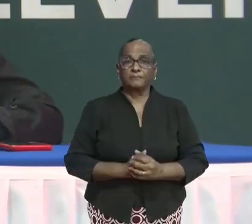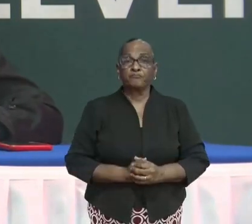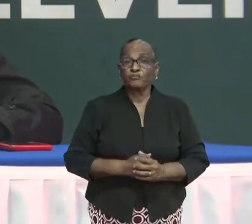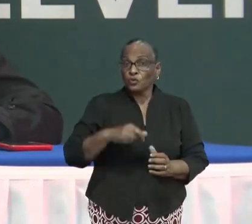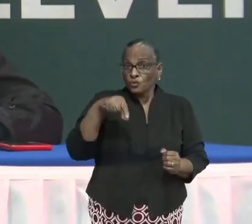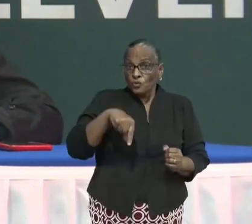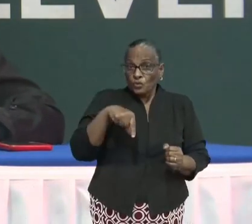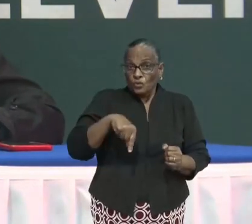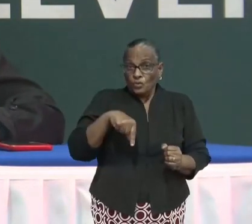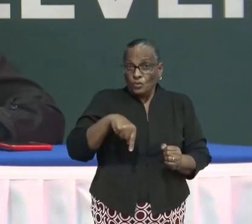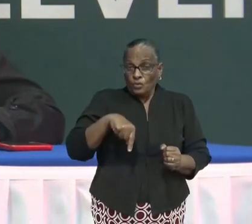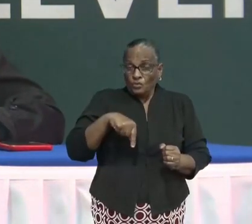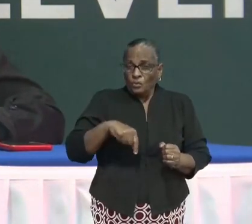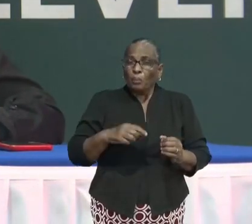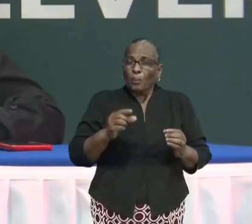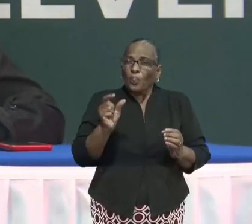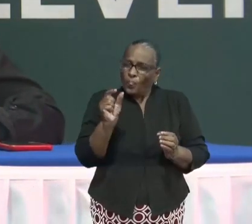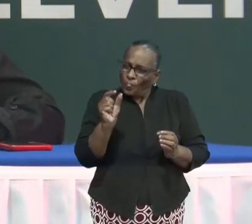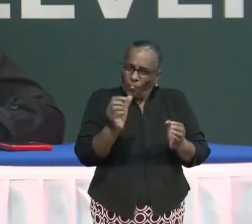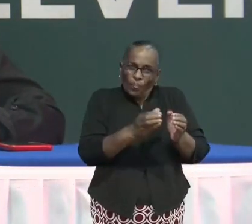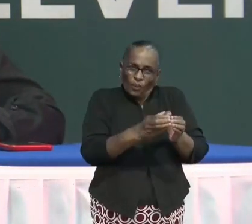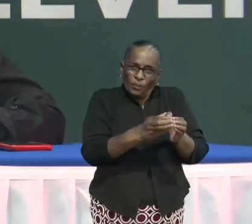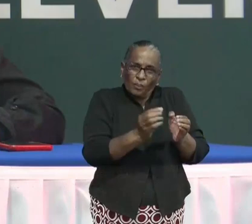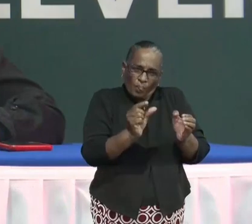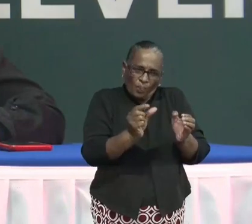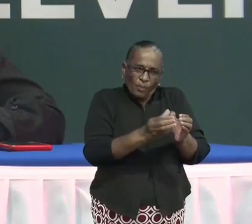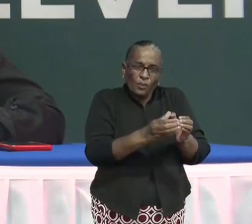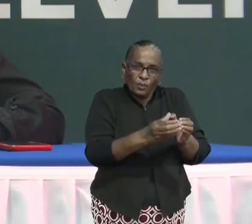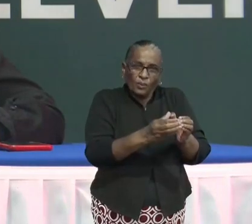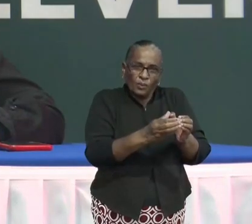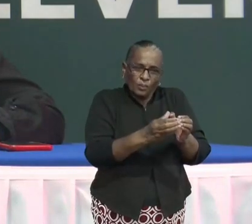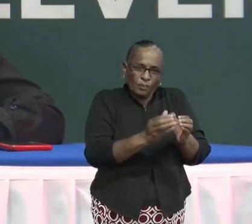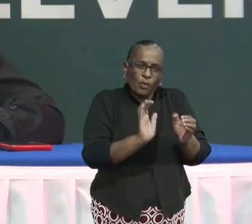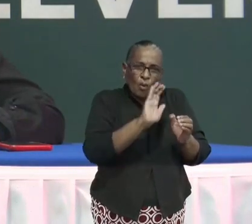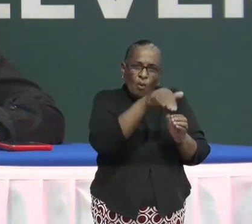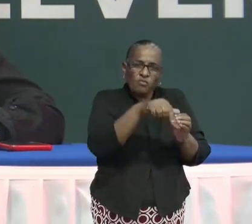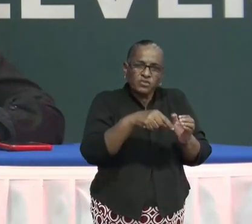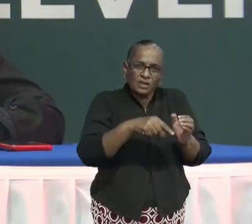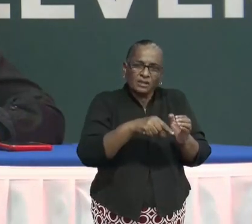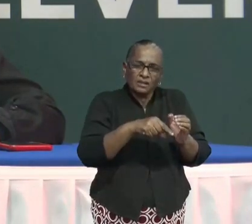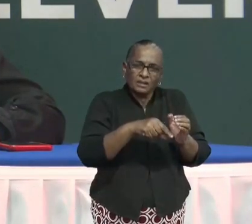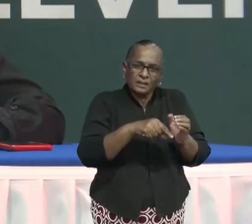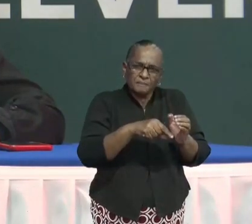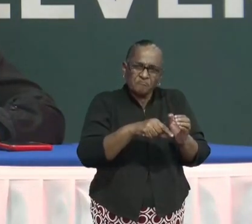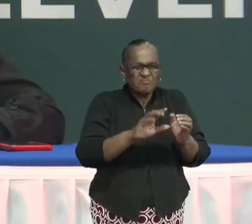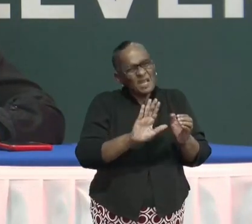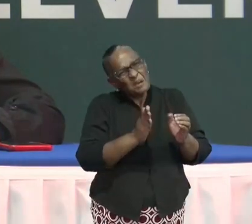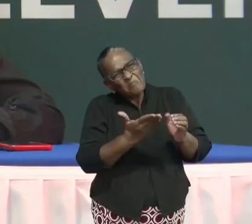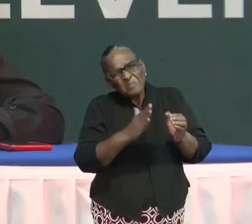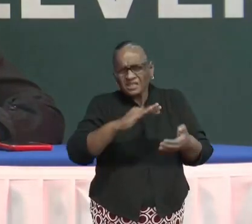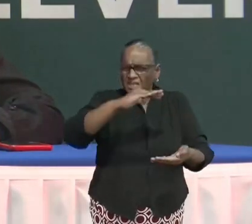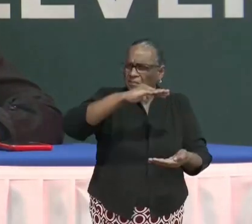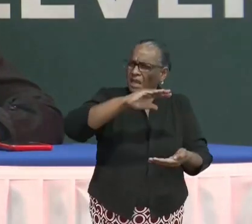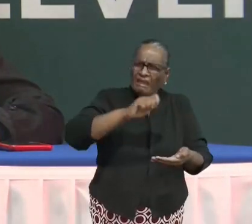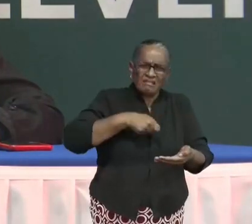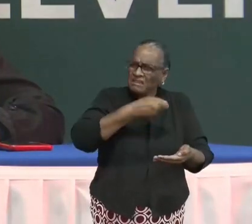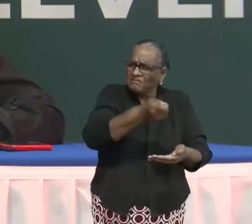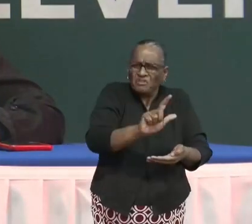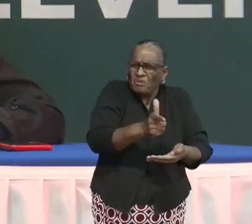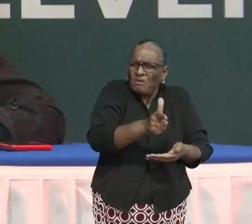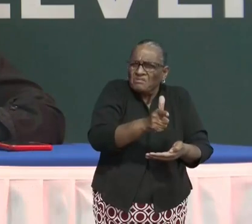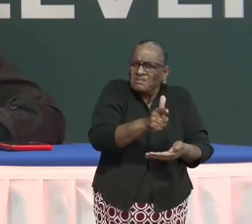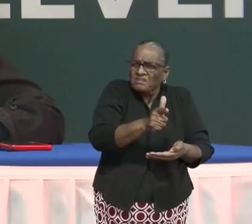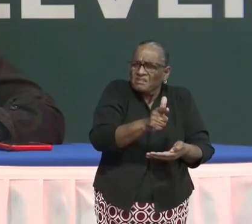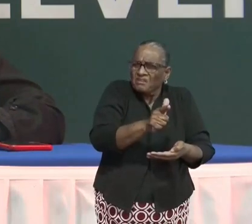No, want die groep de sa de ta abra, sa kan de ino kisa pakket eten,